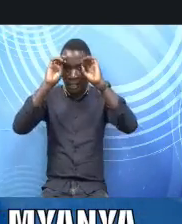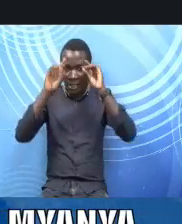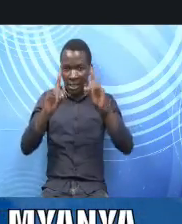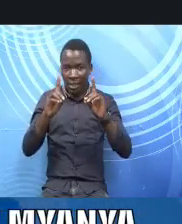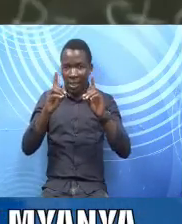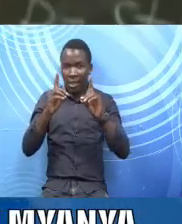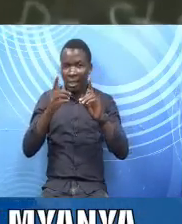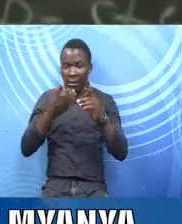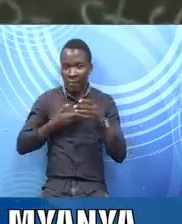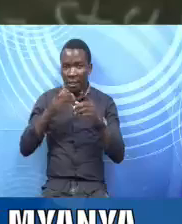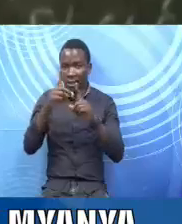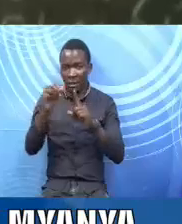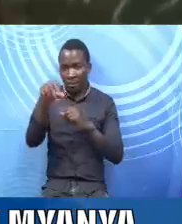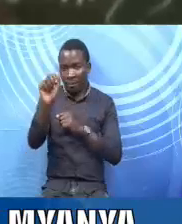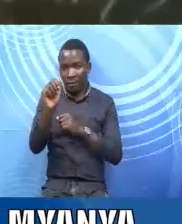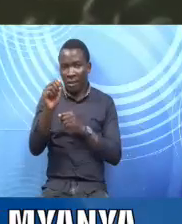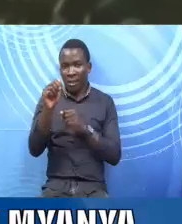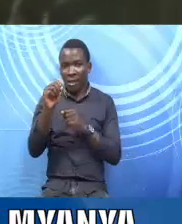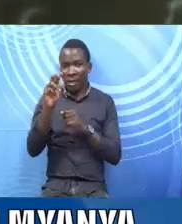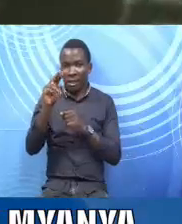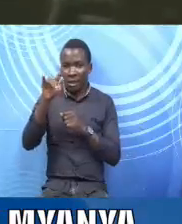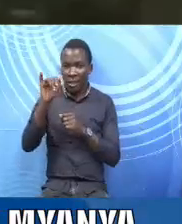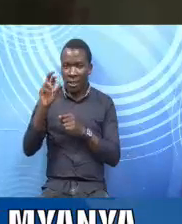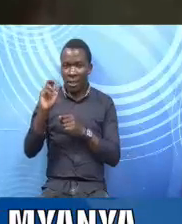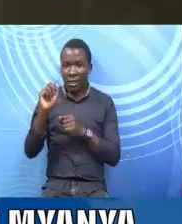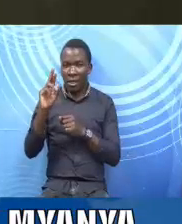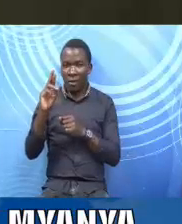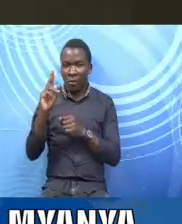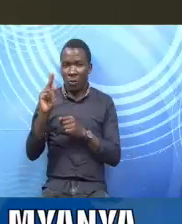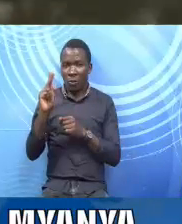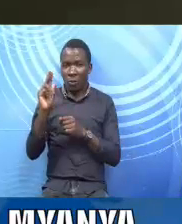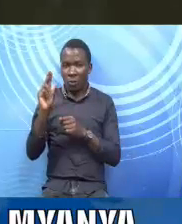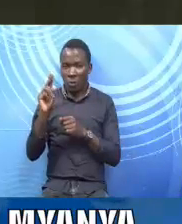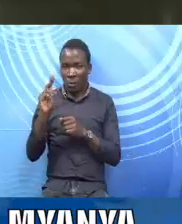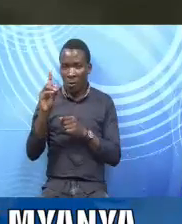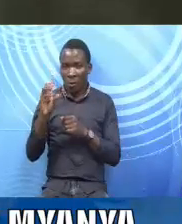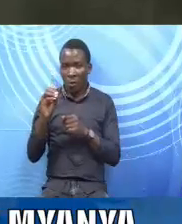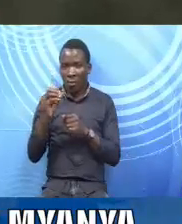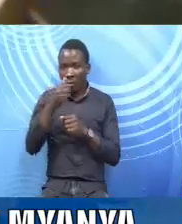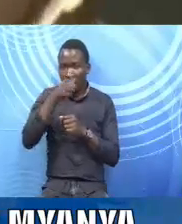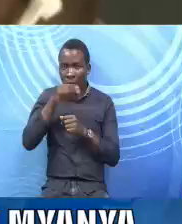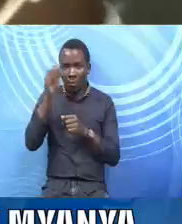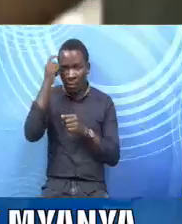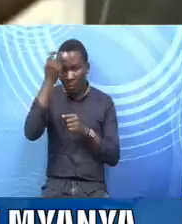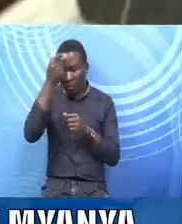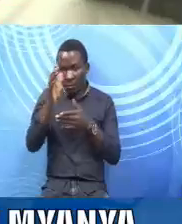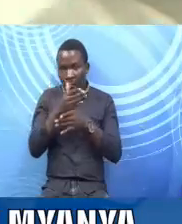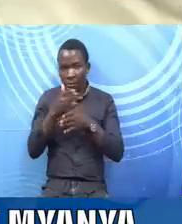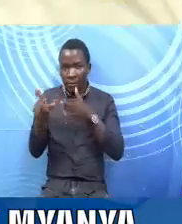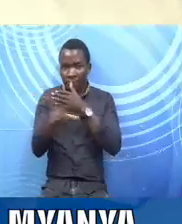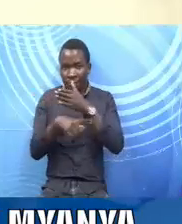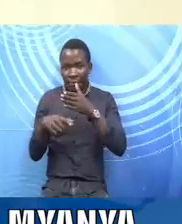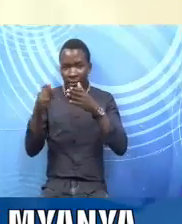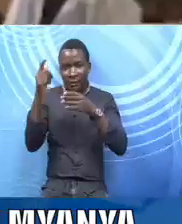ibageraho ijambo. Nyirarukundo Inyasiene n'umunyamabanga wa leta muri ministeri y'ubutegetsi bw'igihugu ushinzwe imibereho myiza y'abaturage ari